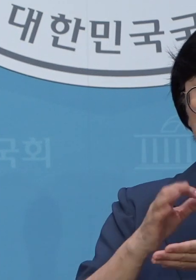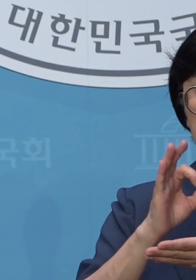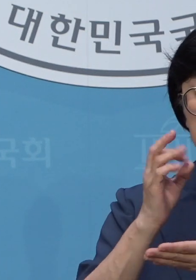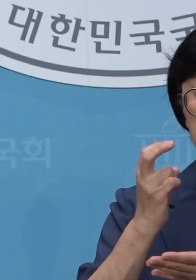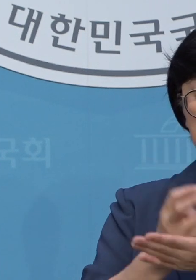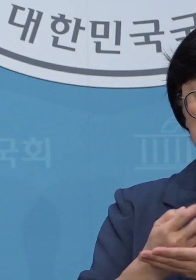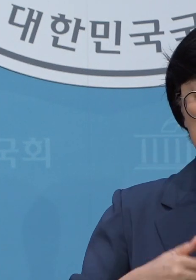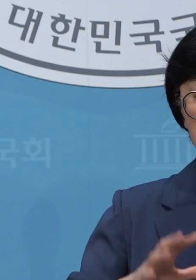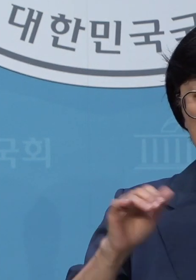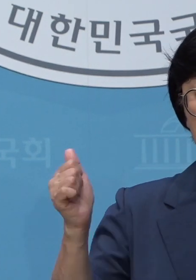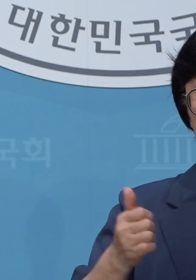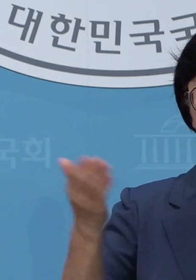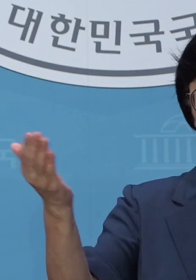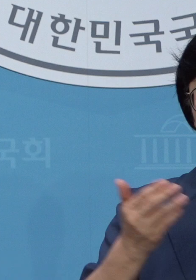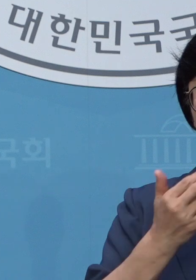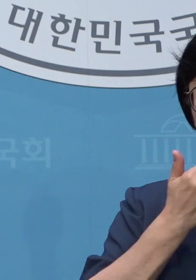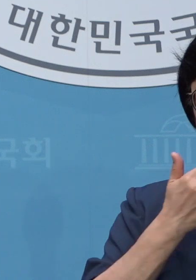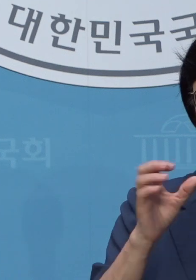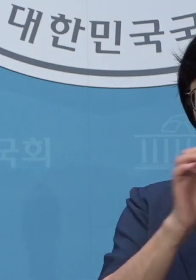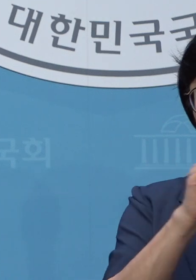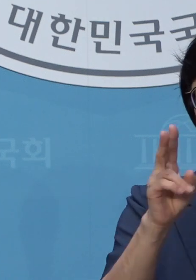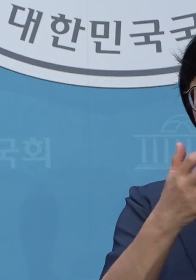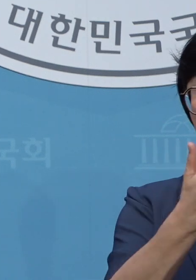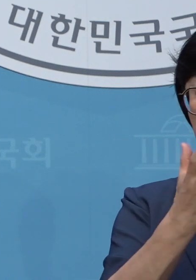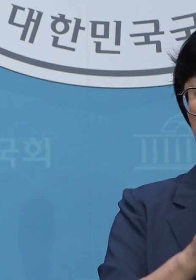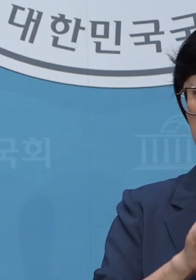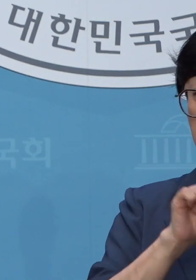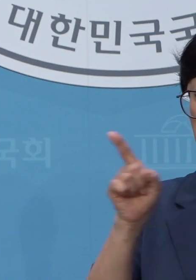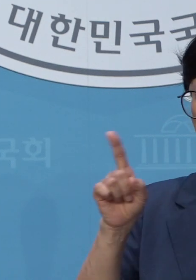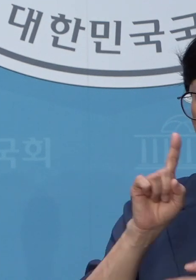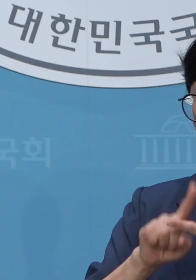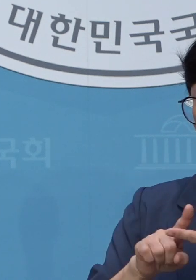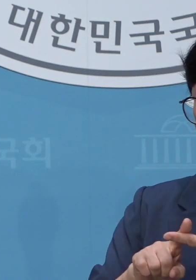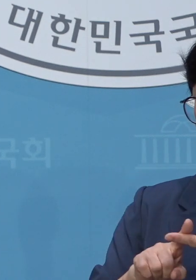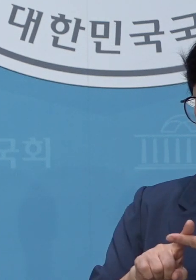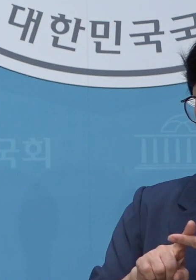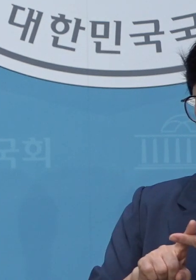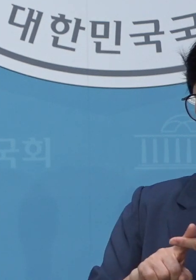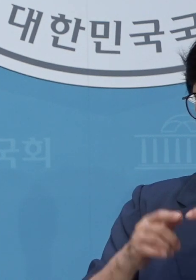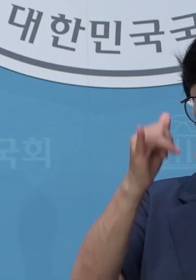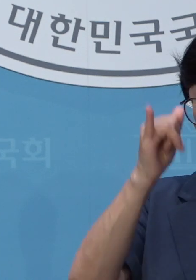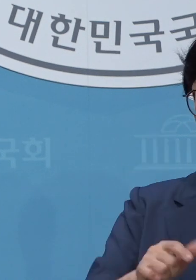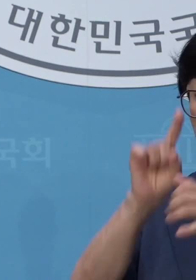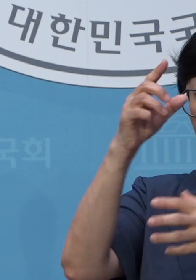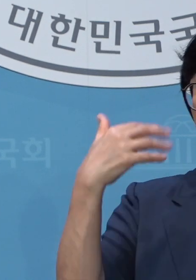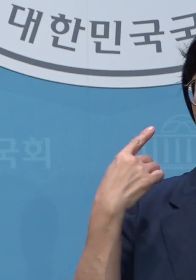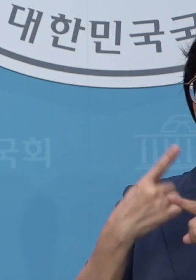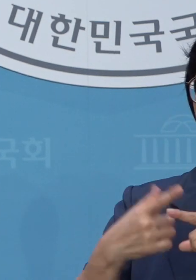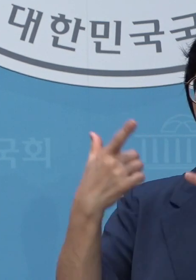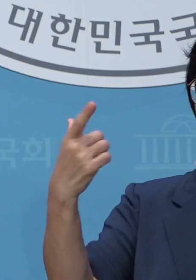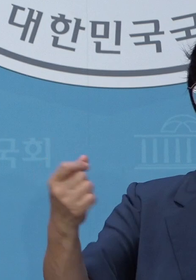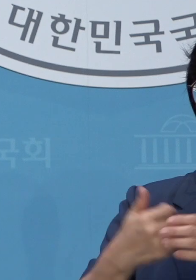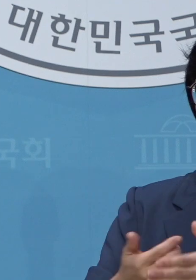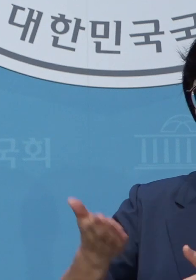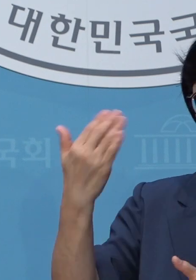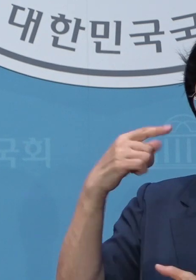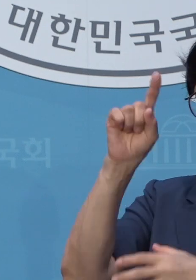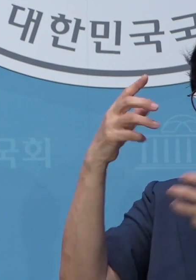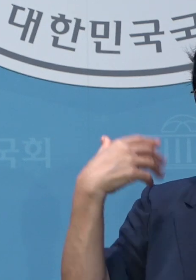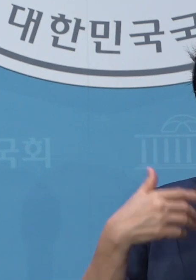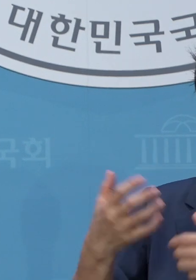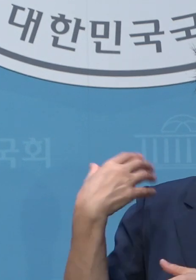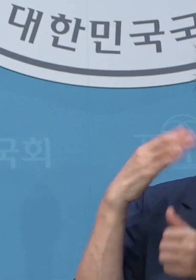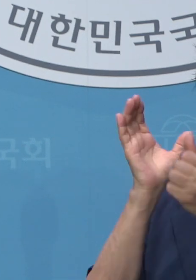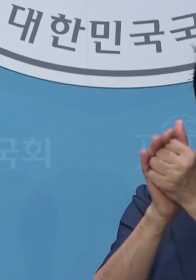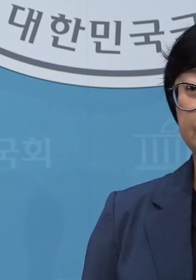국회에 제출하지 않고 있다는 야당 의원들의 지적에 대해 역대 정부도 마찬가지라며 전임 정부에